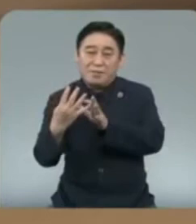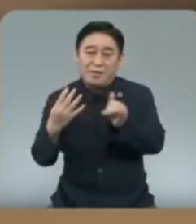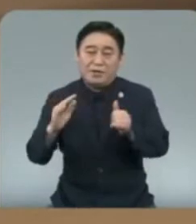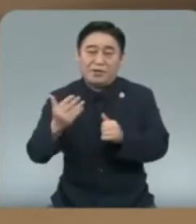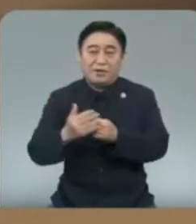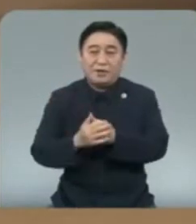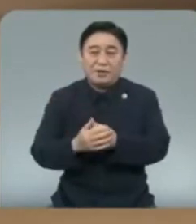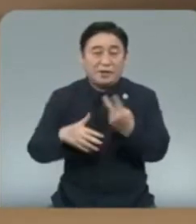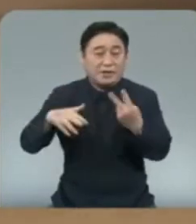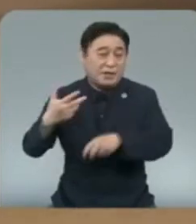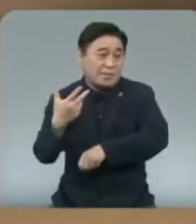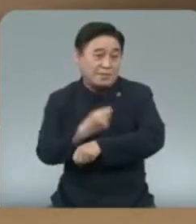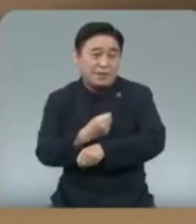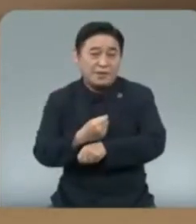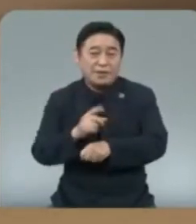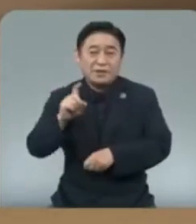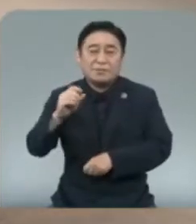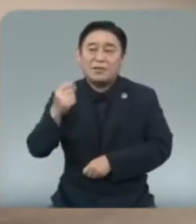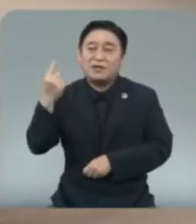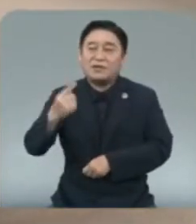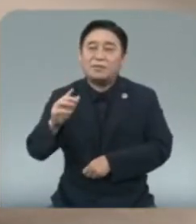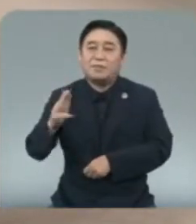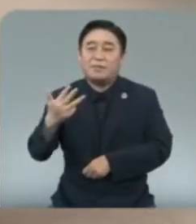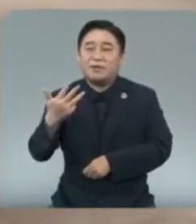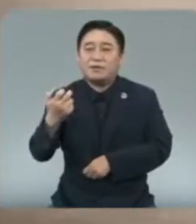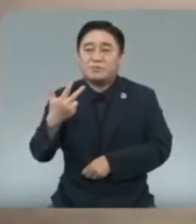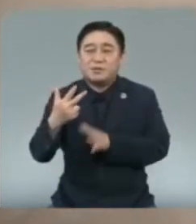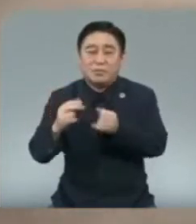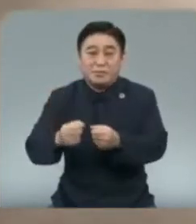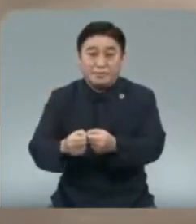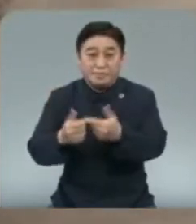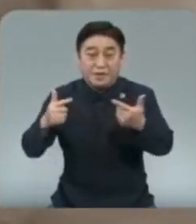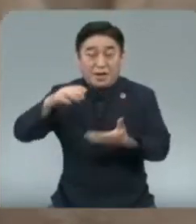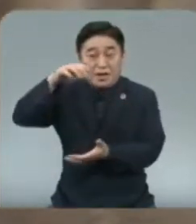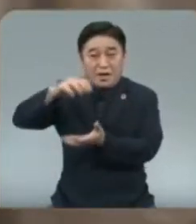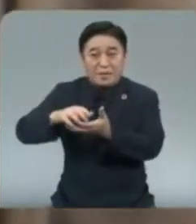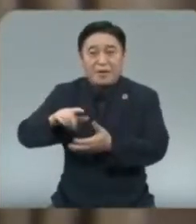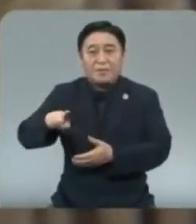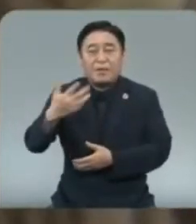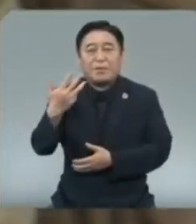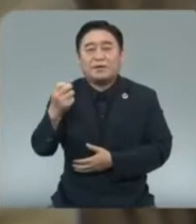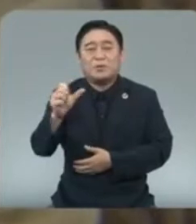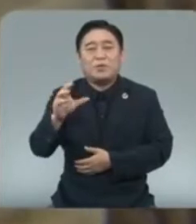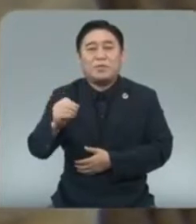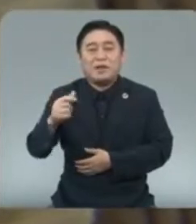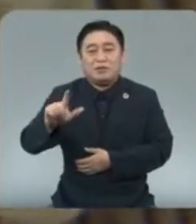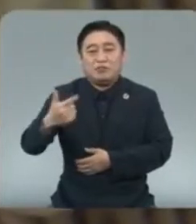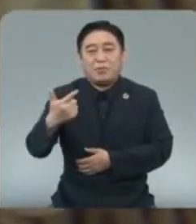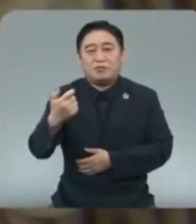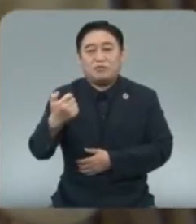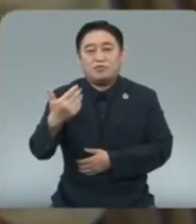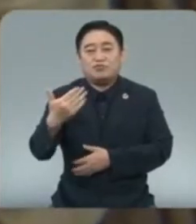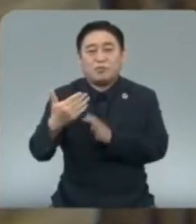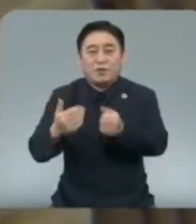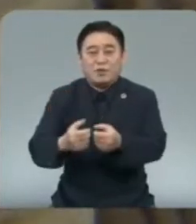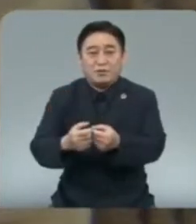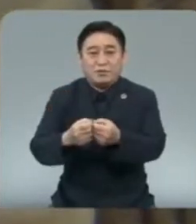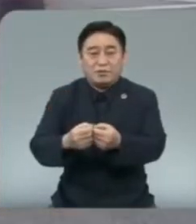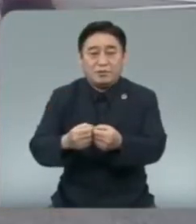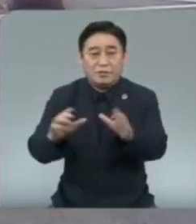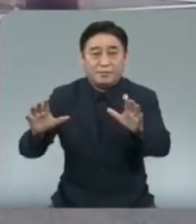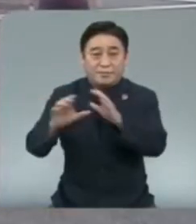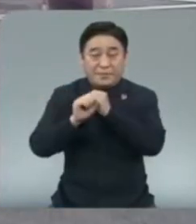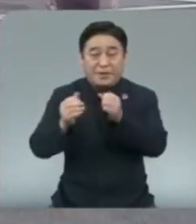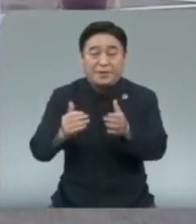4,784명입니다. 2차 접종자는 10만 1,877명 늘어 모두 185만 669명으로